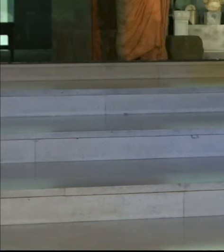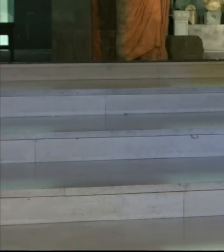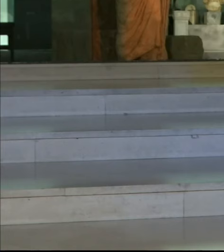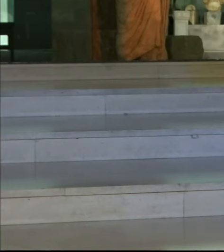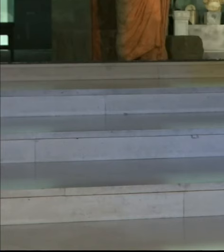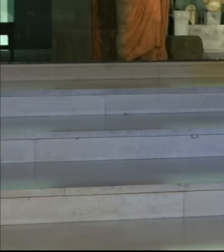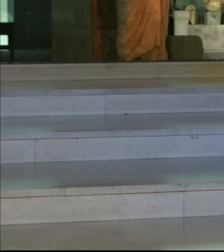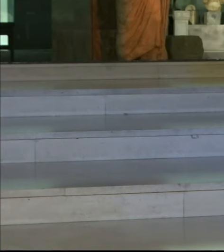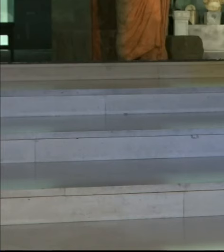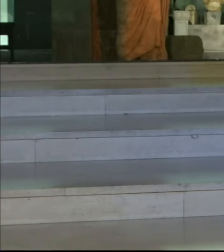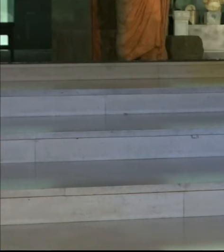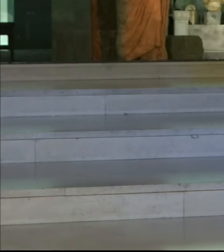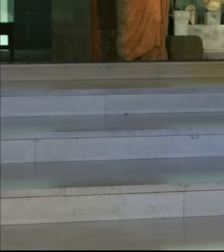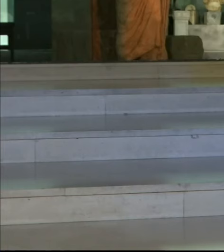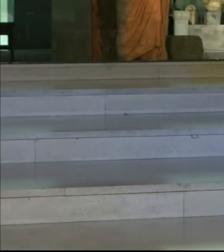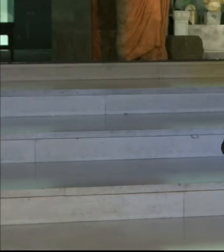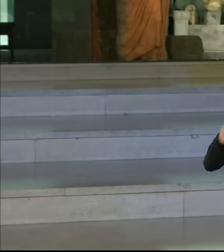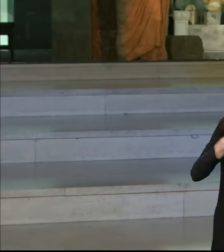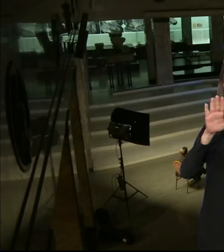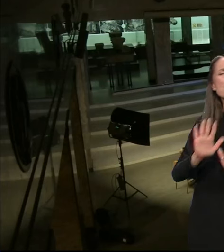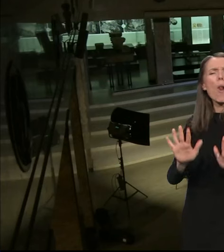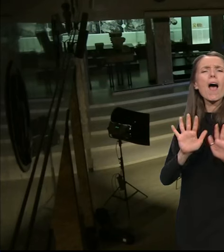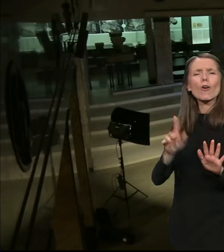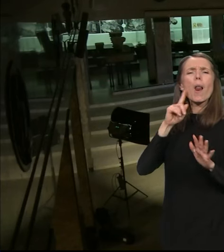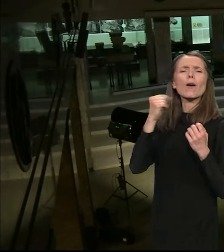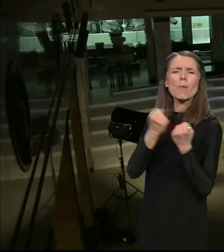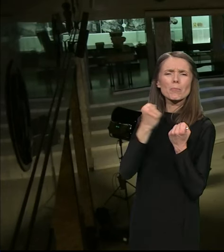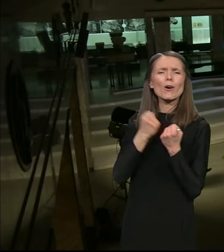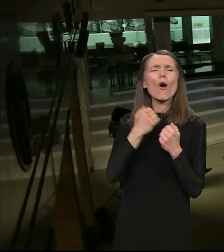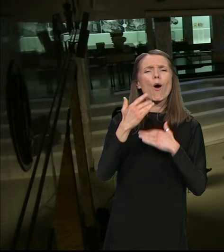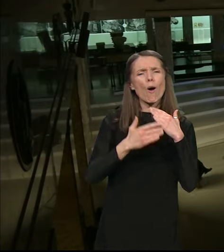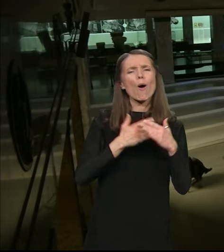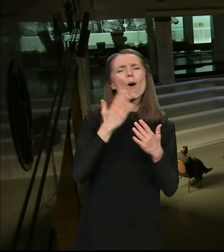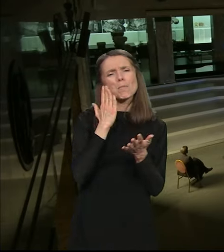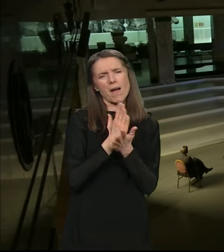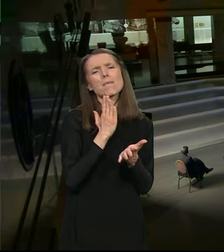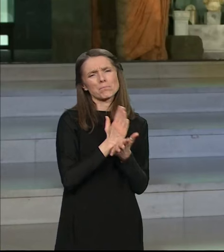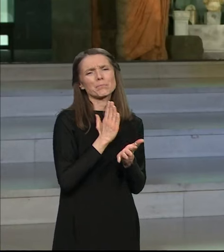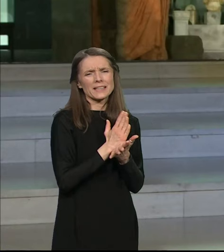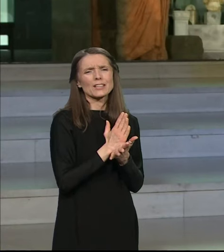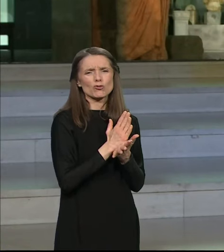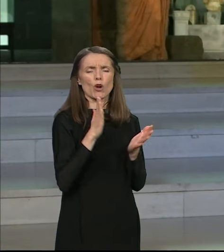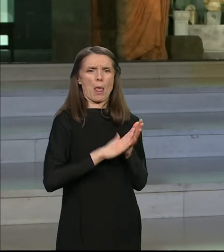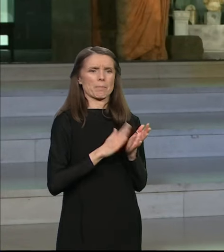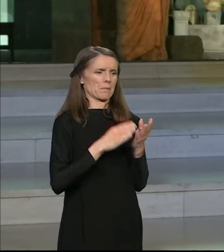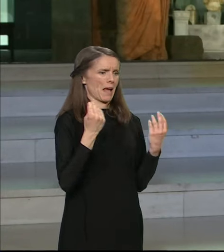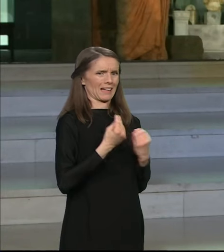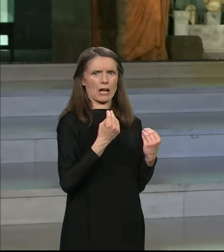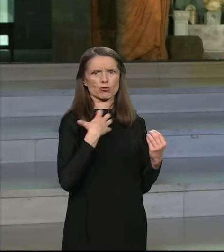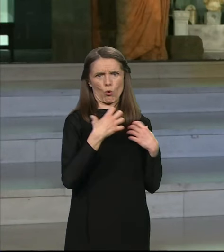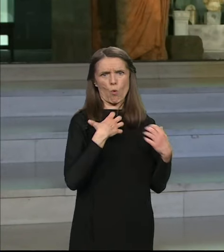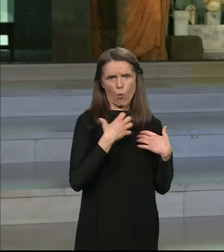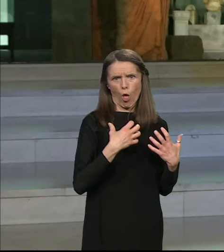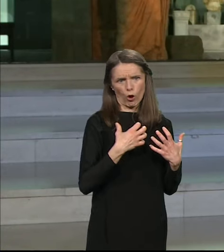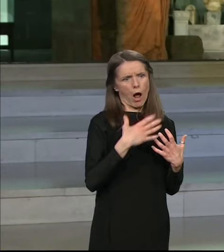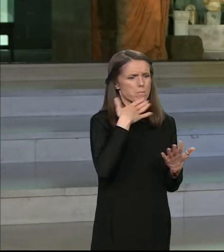to vremenom kroz probe roditi. Kada je velika uloga u pitanju, jel, obimna, a onda vi to